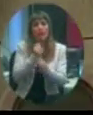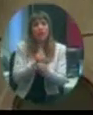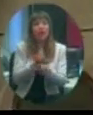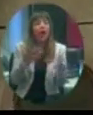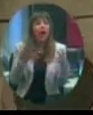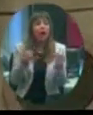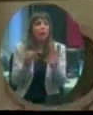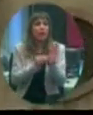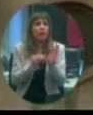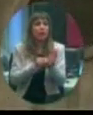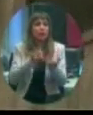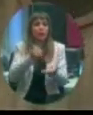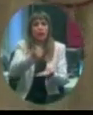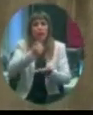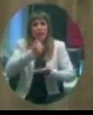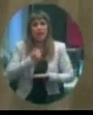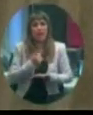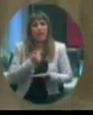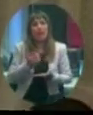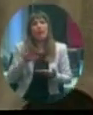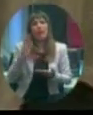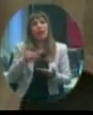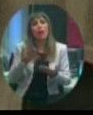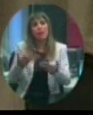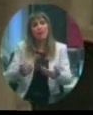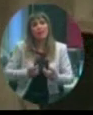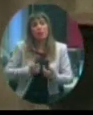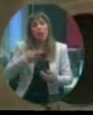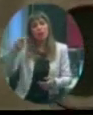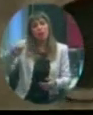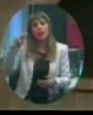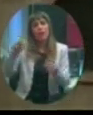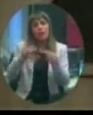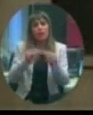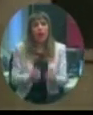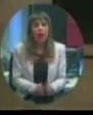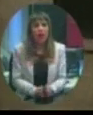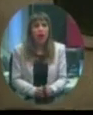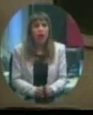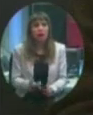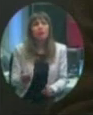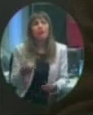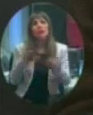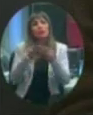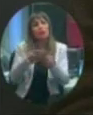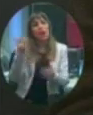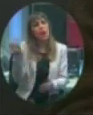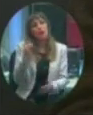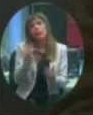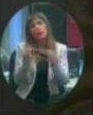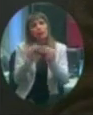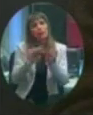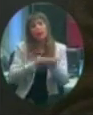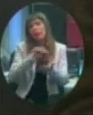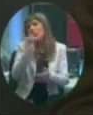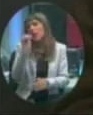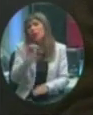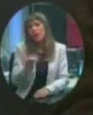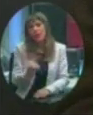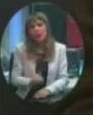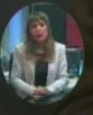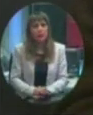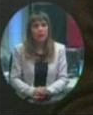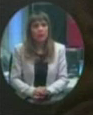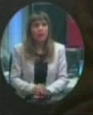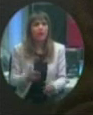קצבה וגם סיוע בשכר דירה. סיוע שלא תמיד עונה על הצרכים המינימליים ביותר. הגדלנו ב-40 מיליון